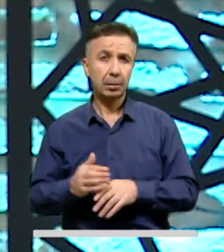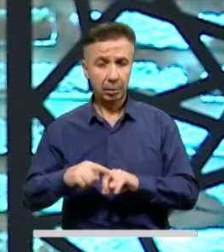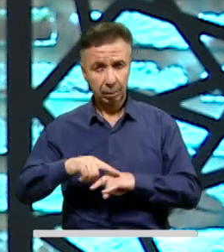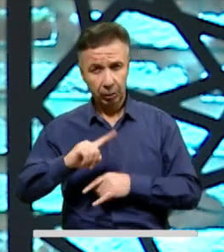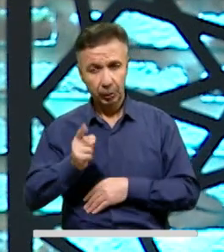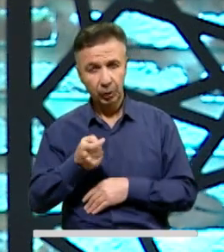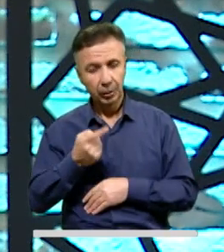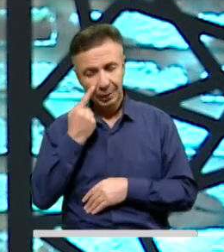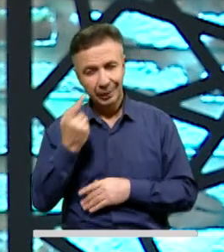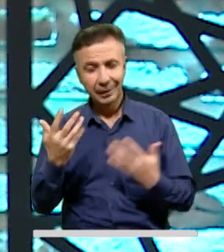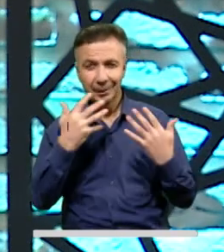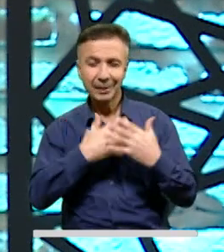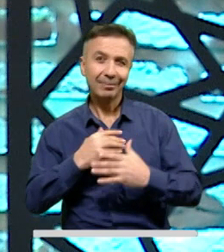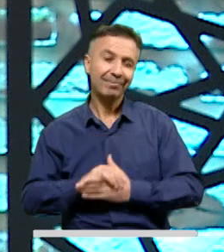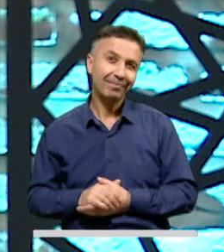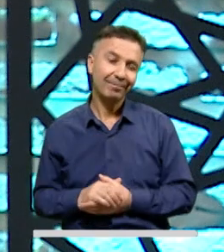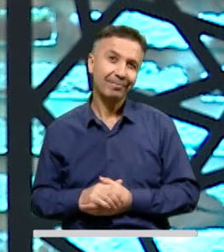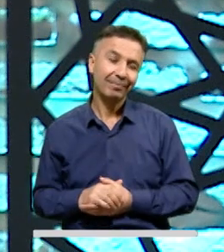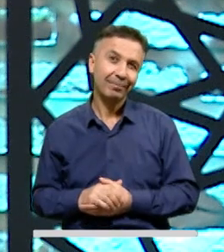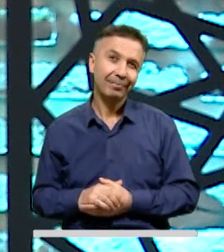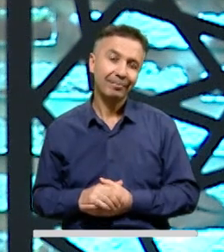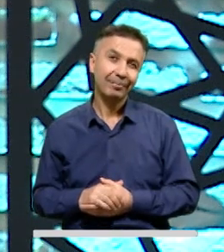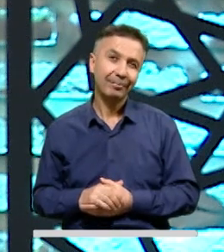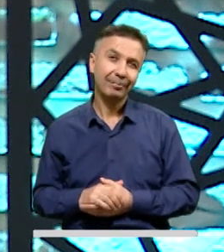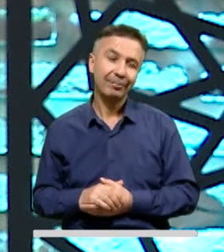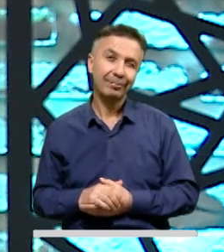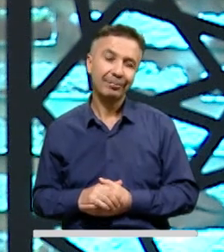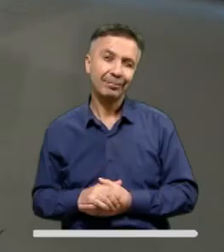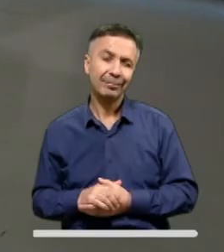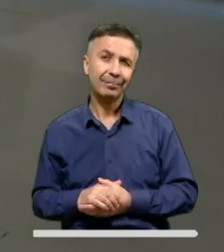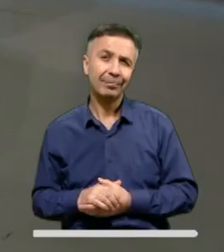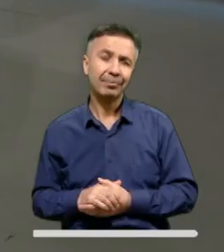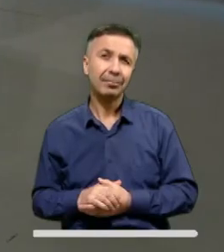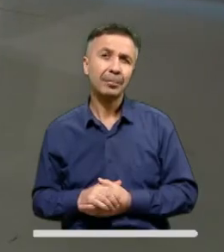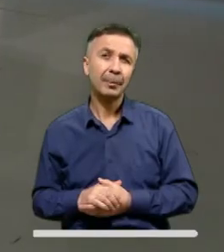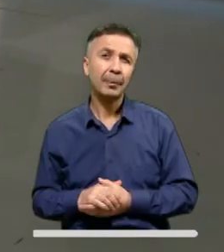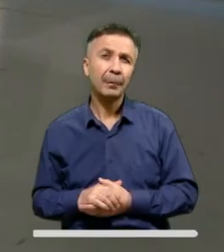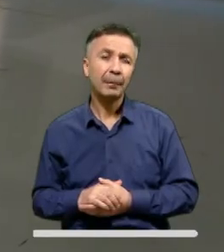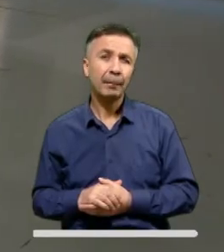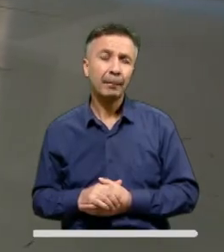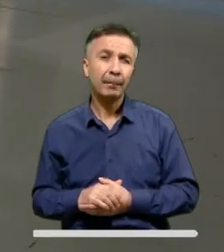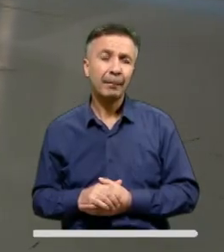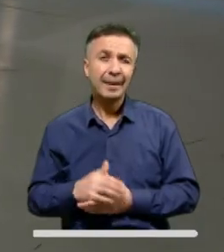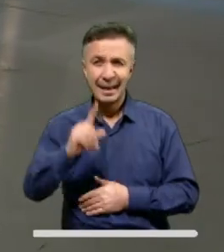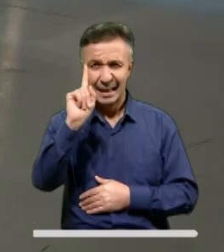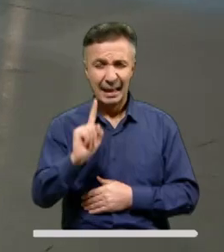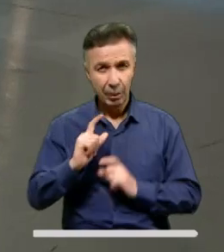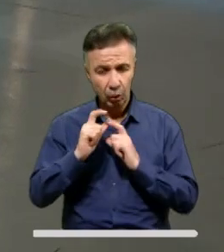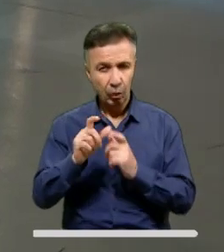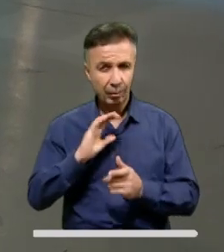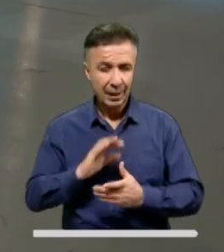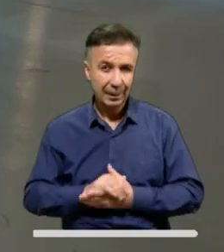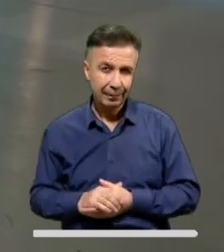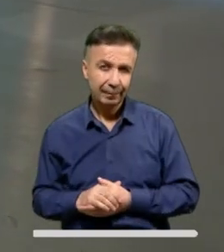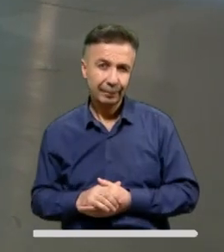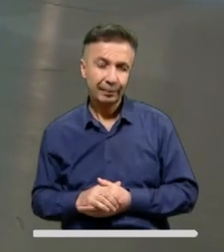Hayırlı akşamlar diliyorum. Sağ olun efendim. Şöyle ki tek bir sorum olacaktı. Aslında sorum